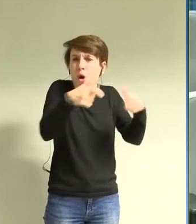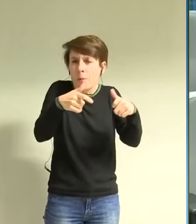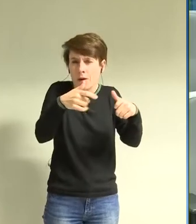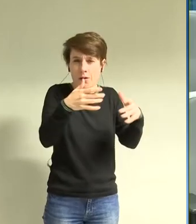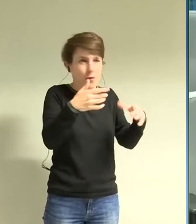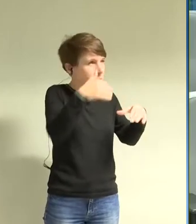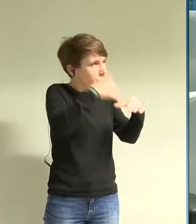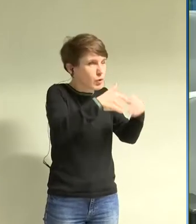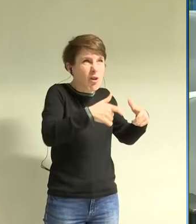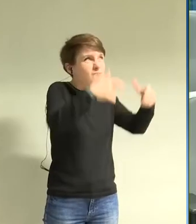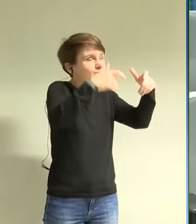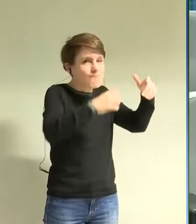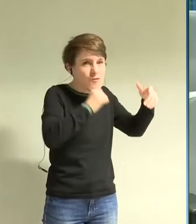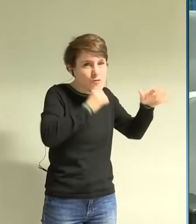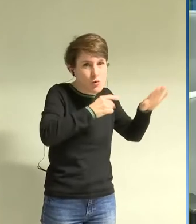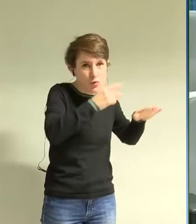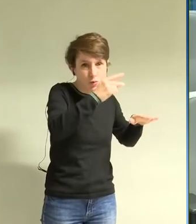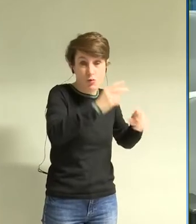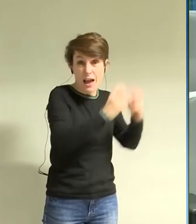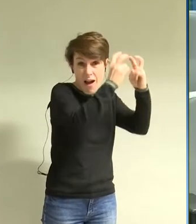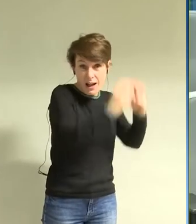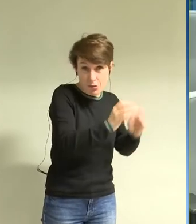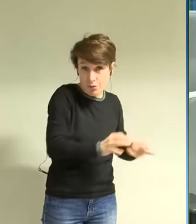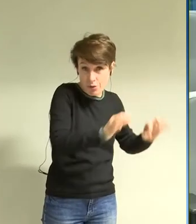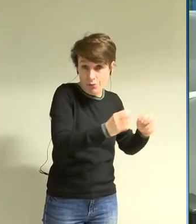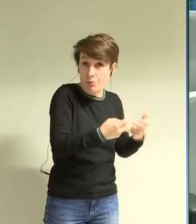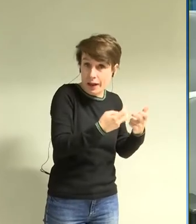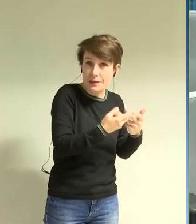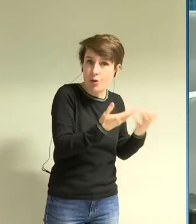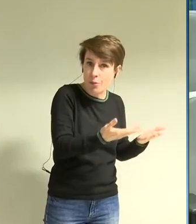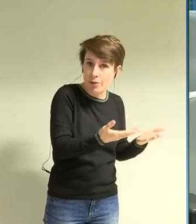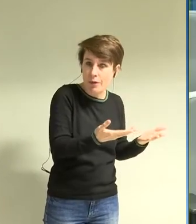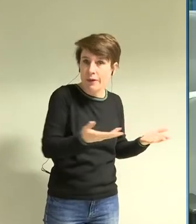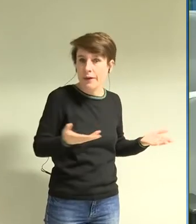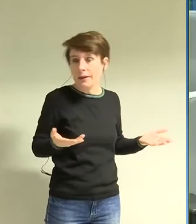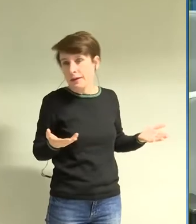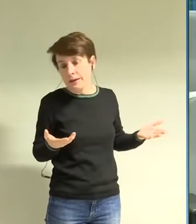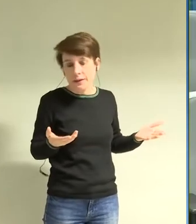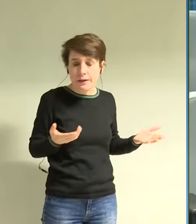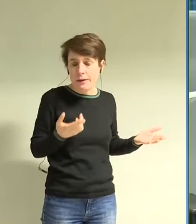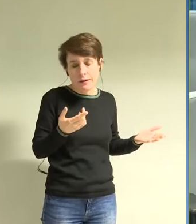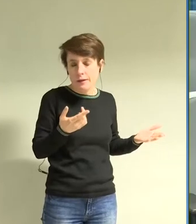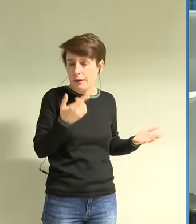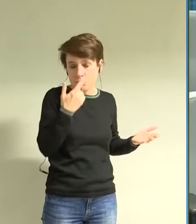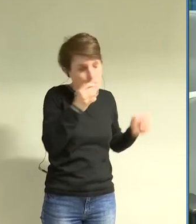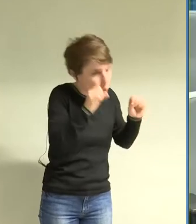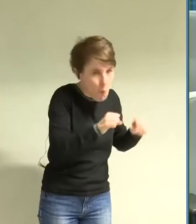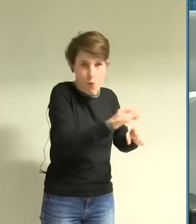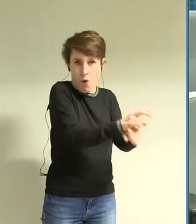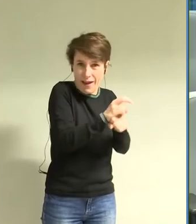il n'y a pas d'ascenseur par exemple et donc je suis persuadé qu' on pourrait les maintenir